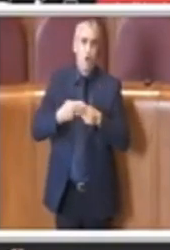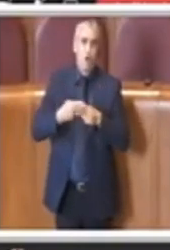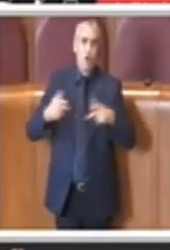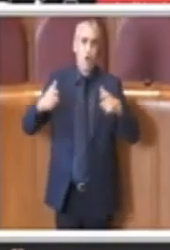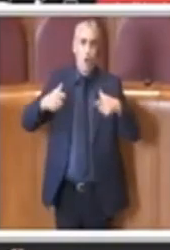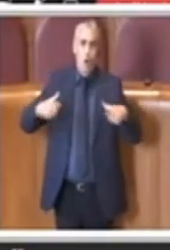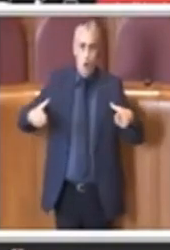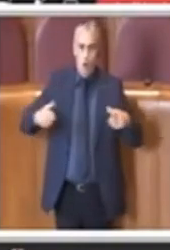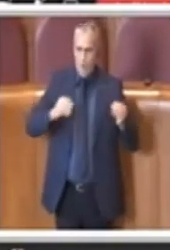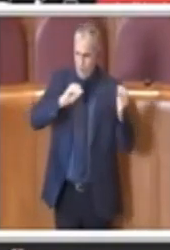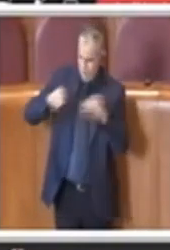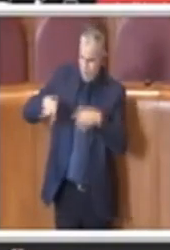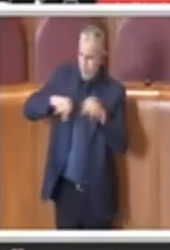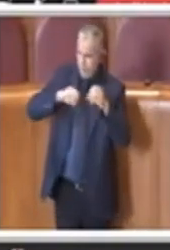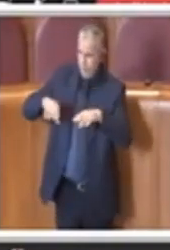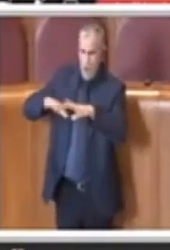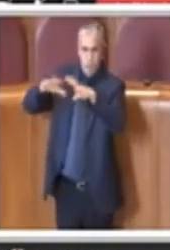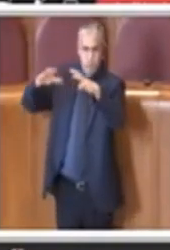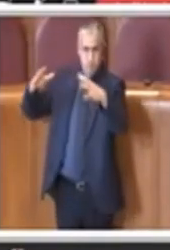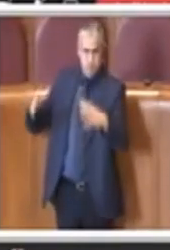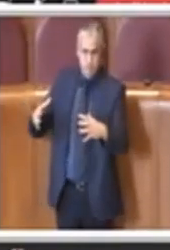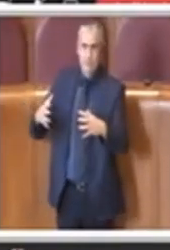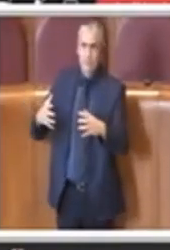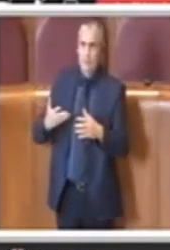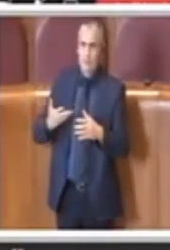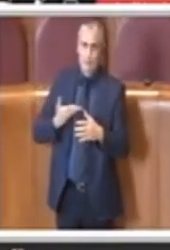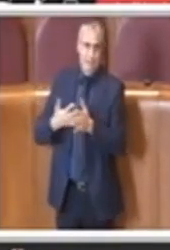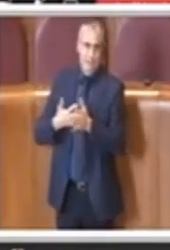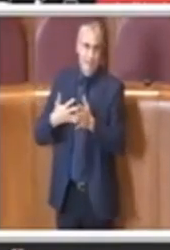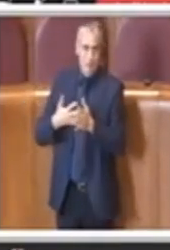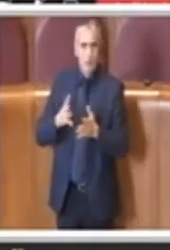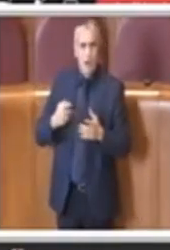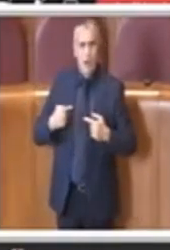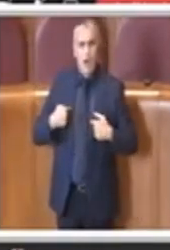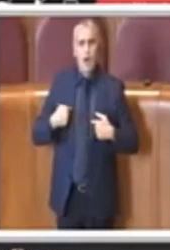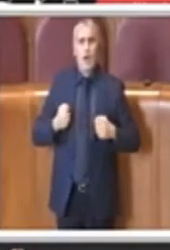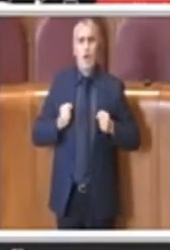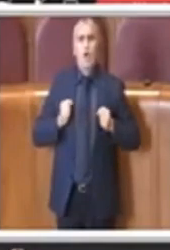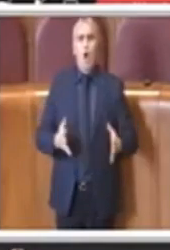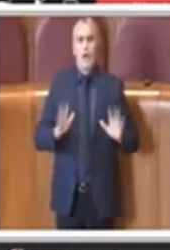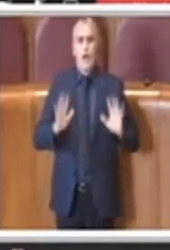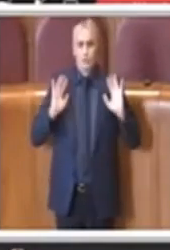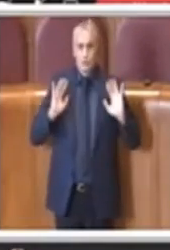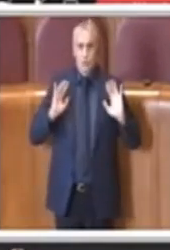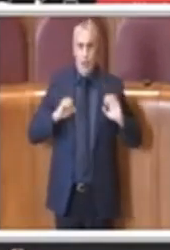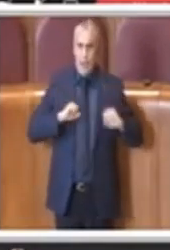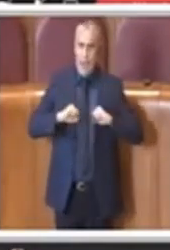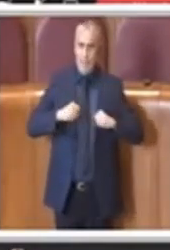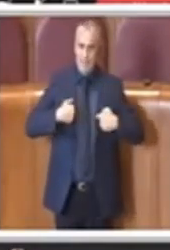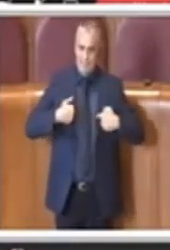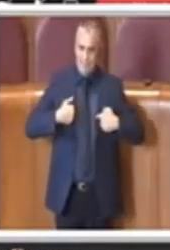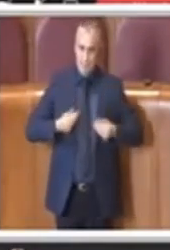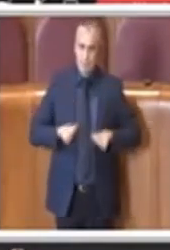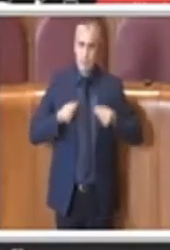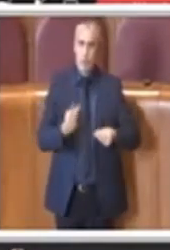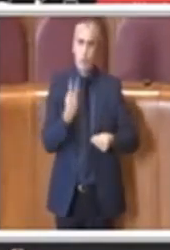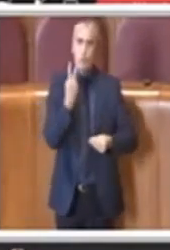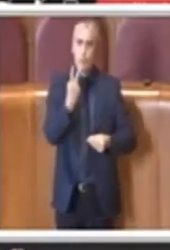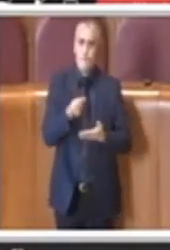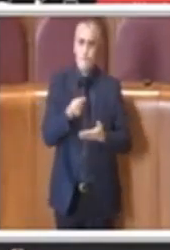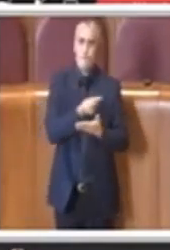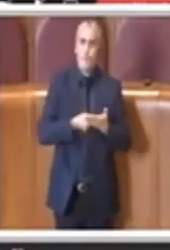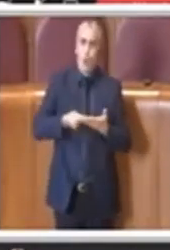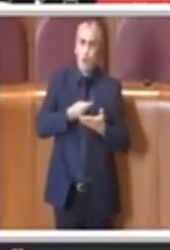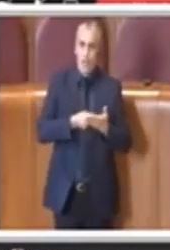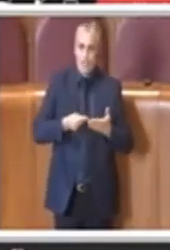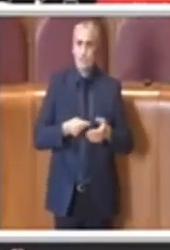gestire la mole di produzione di questa città. Però con coraggio abbiamo presentato i due progetti di compostaggio aerobico